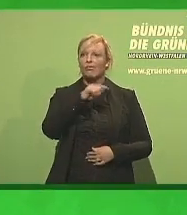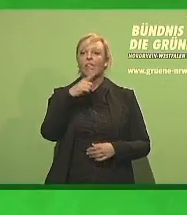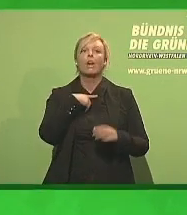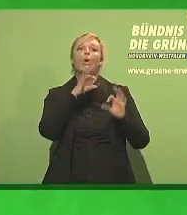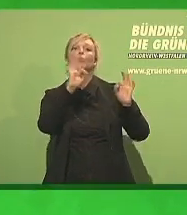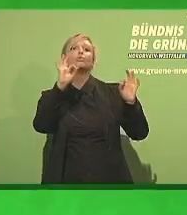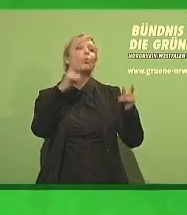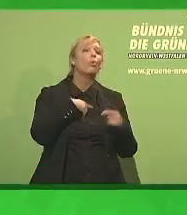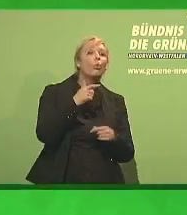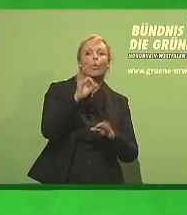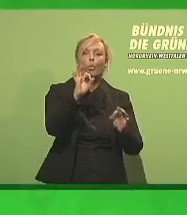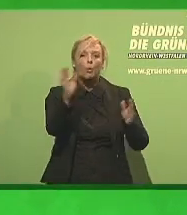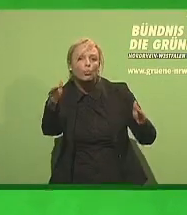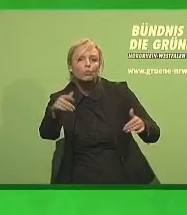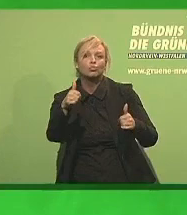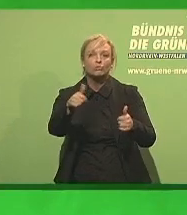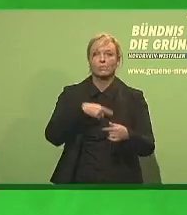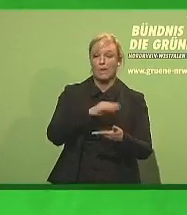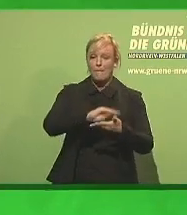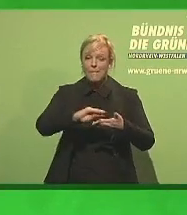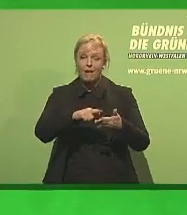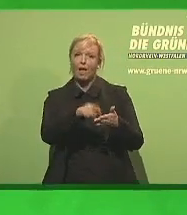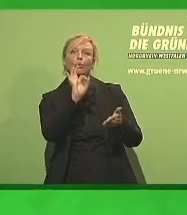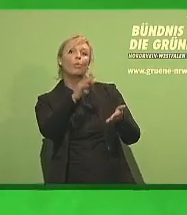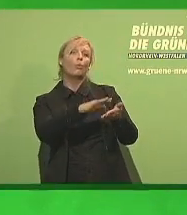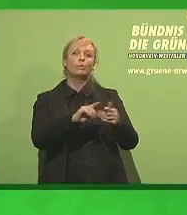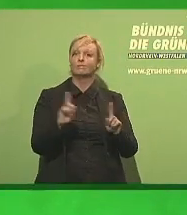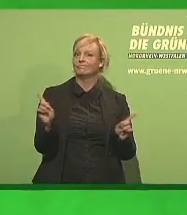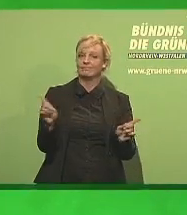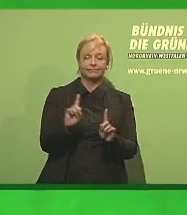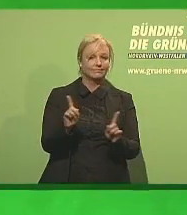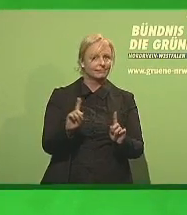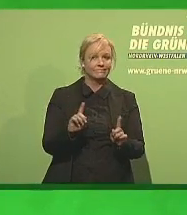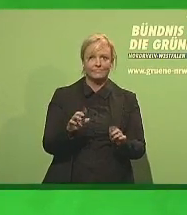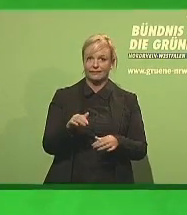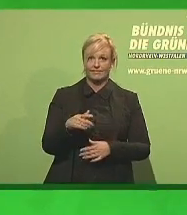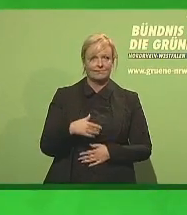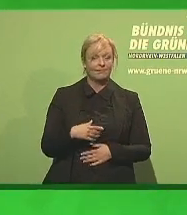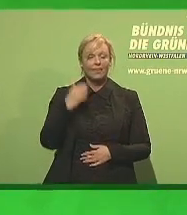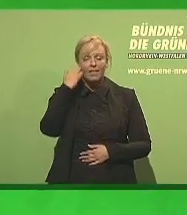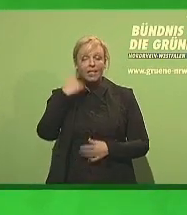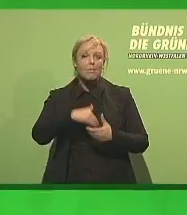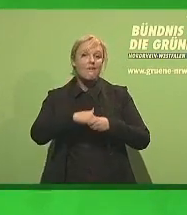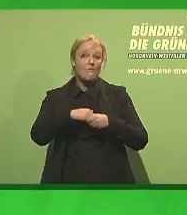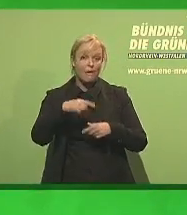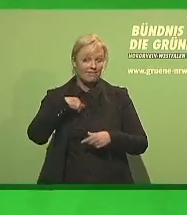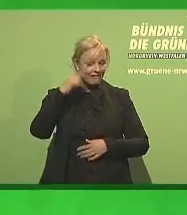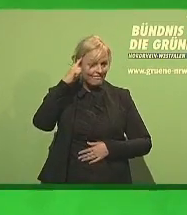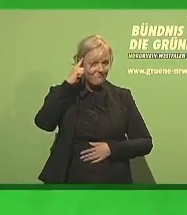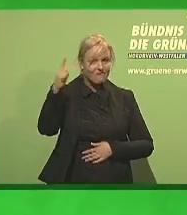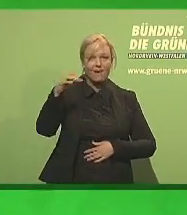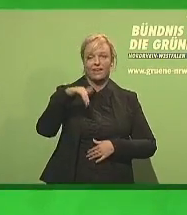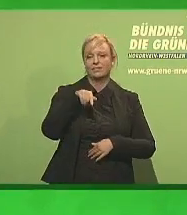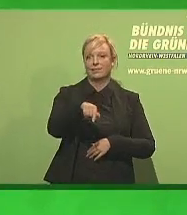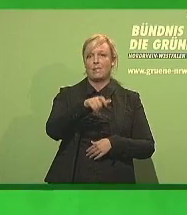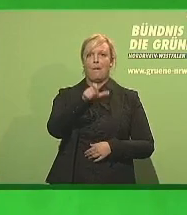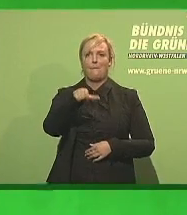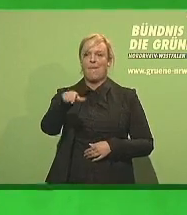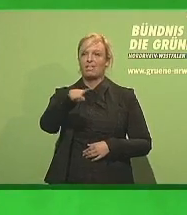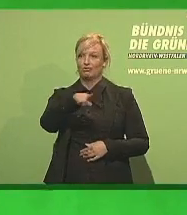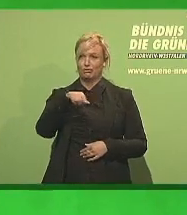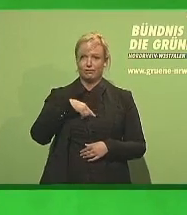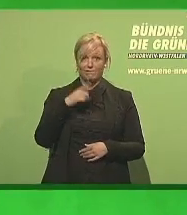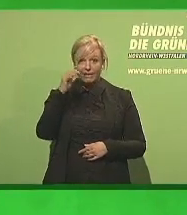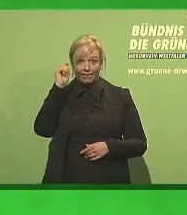und diese Glättung dieses Berichtes. Liebe Freundinnen und Freunde, doch ich bin mir sicher, die Menschen lassen sich nicht so leicht